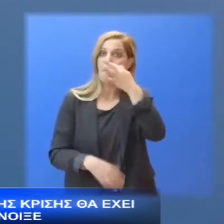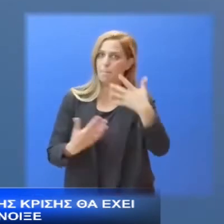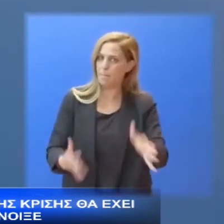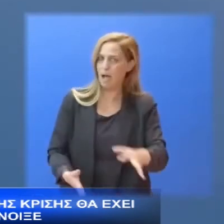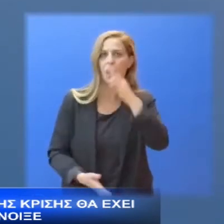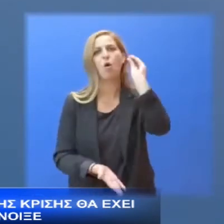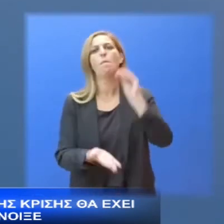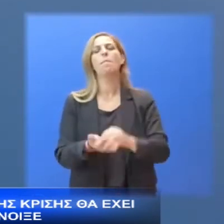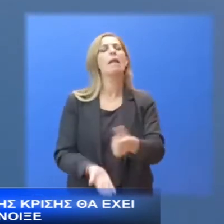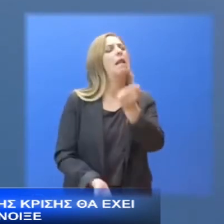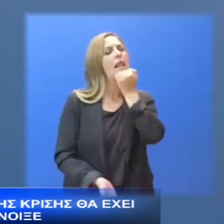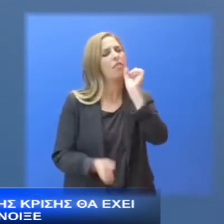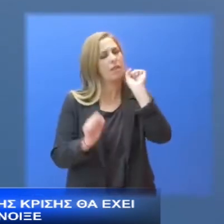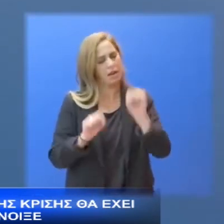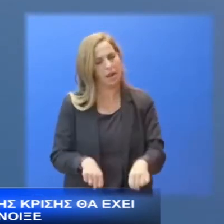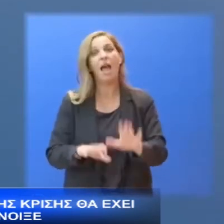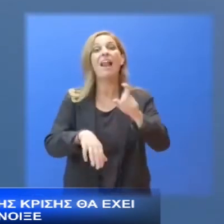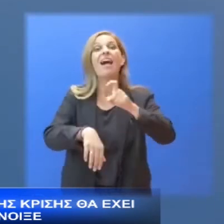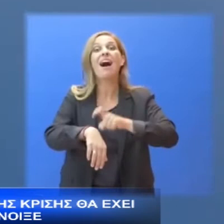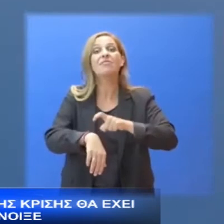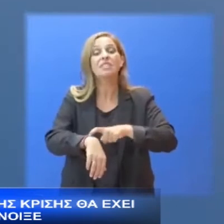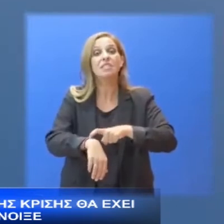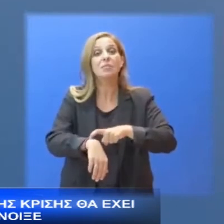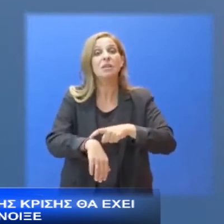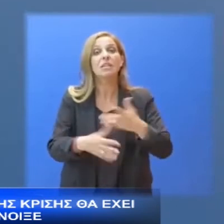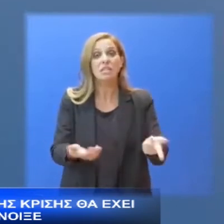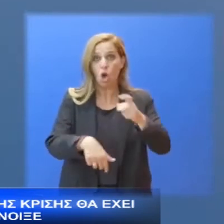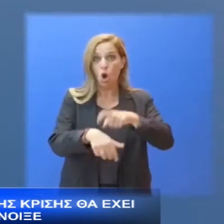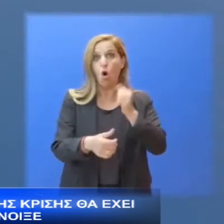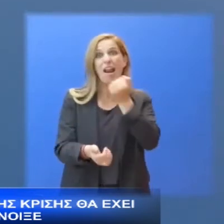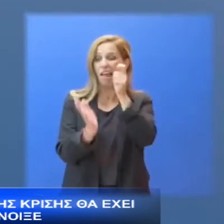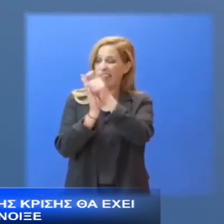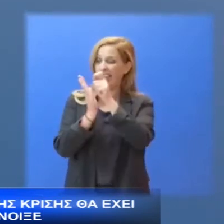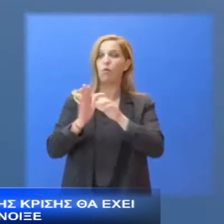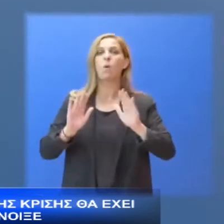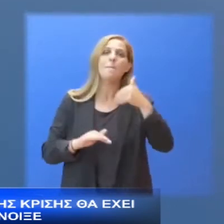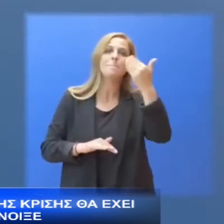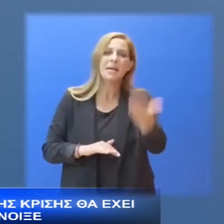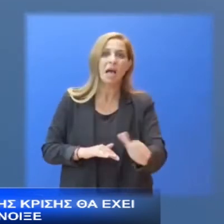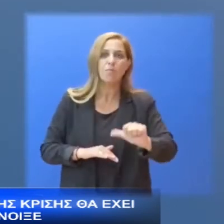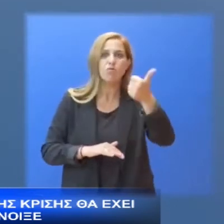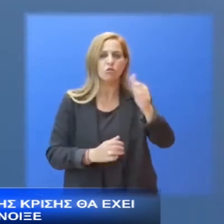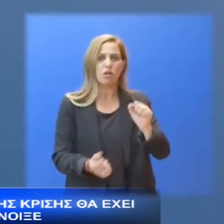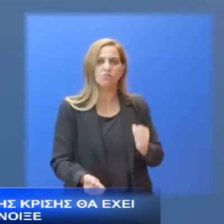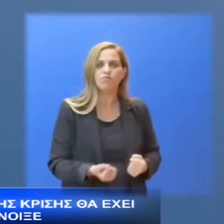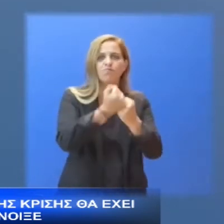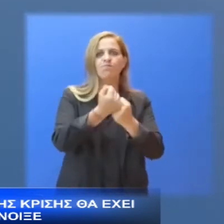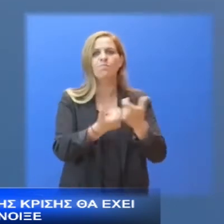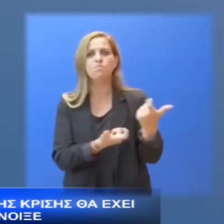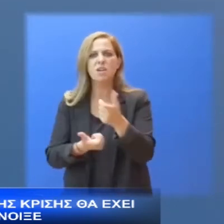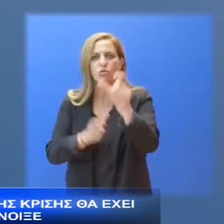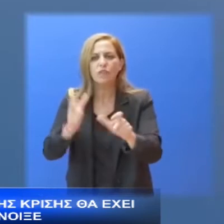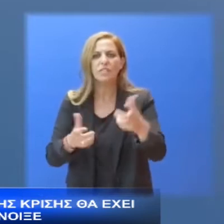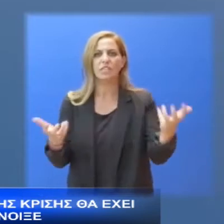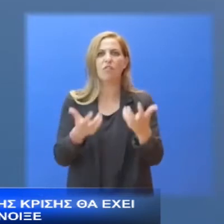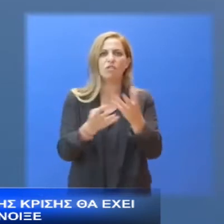είναι η ώρα της μάχης και αυτή την ώρα πρέπει να στηρίξουμε τους ανθρώπους της πρώτης γραμμής. Πρέπει να στηρίξουμε τους πυροσβέστες, πρέπει να στηρίξουμε